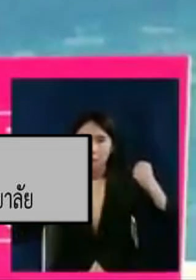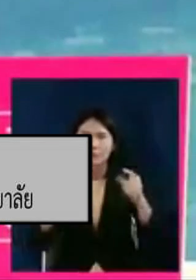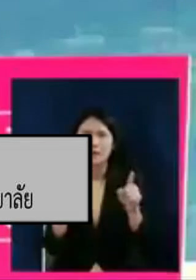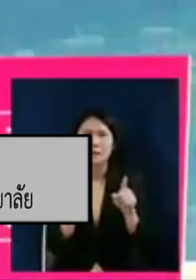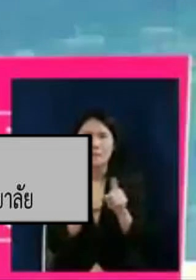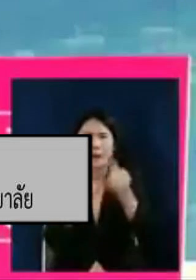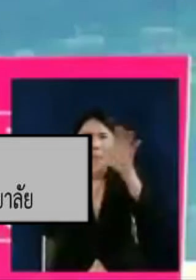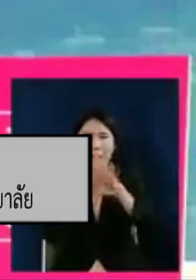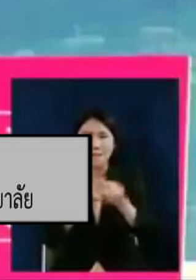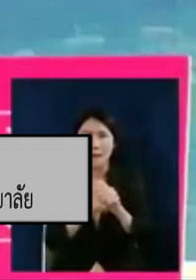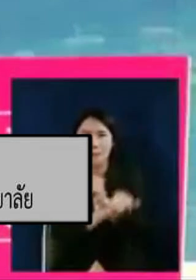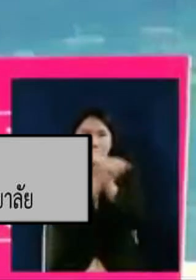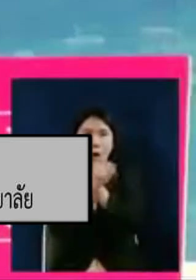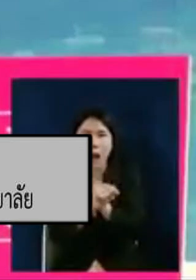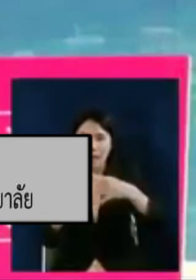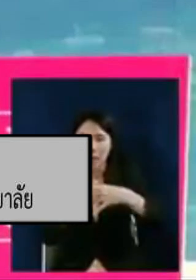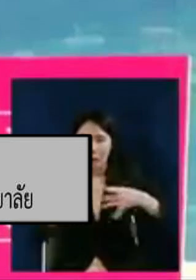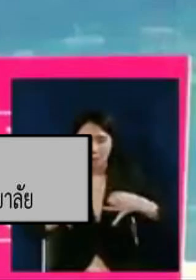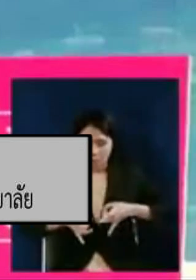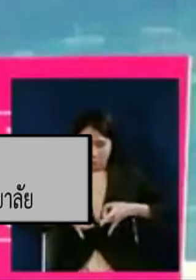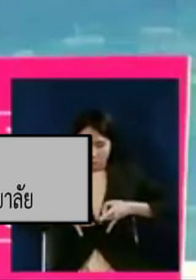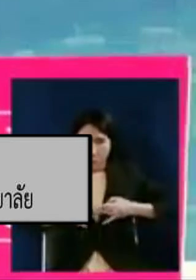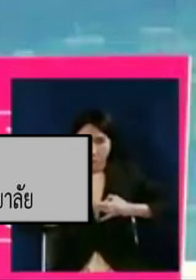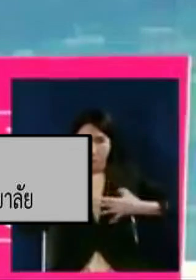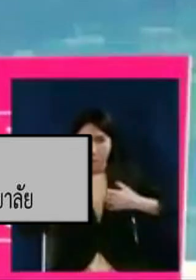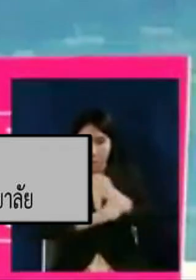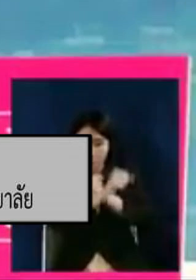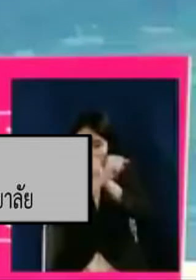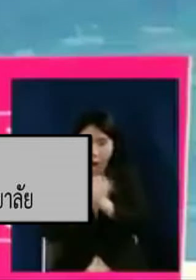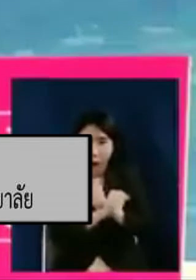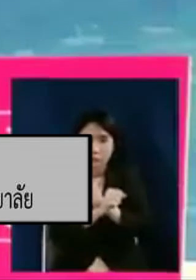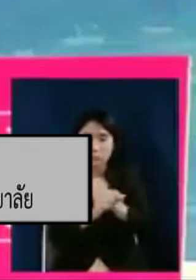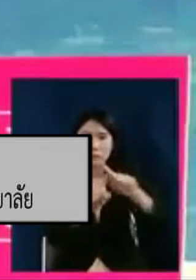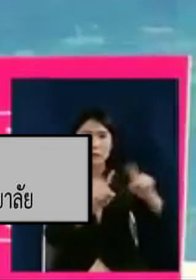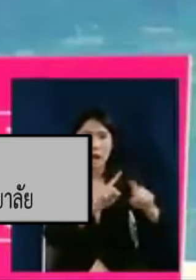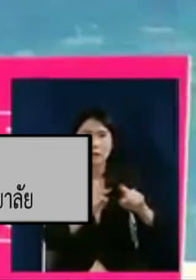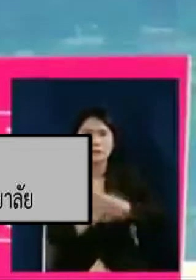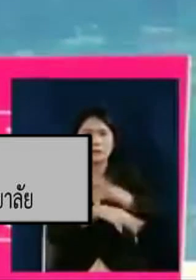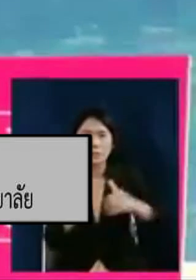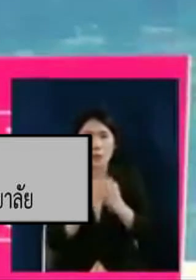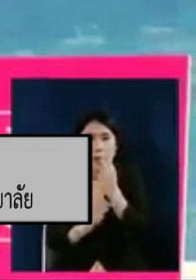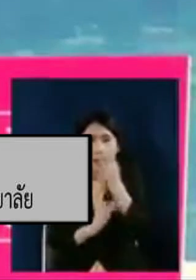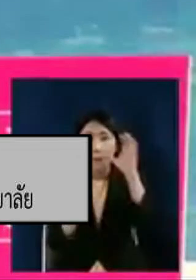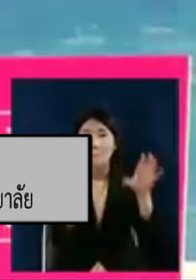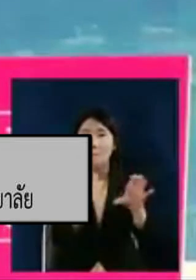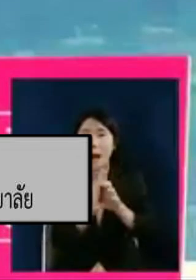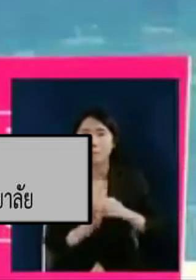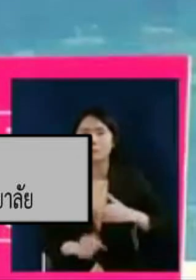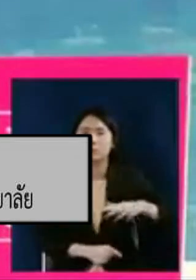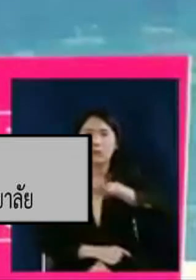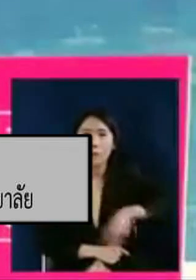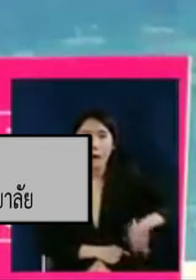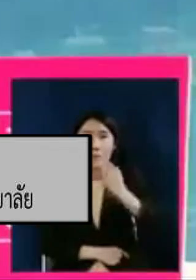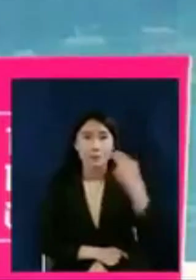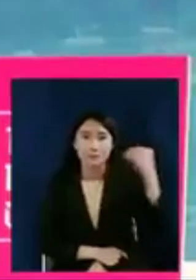ของน้ำแหลมนะครับของตัวไวรัสที่ผัสสะไปที่เราเห็นรูปทั่วไปเป็นหนามแหลมอันนั้นอ่ะกันนะฮะ